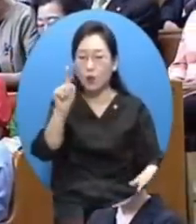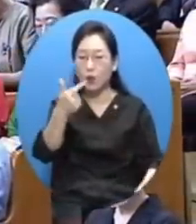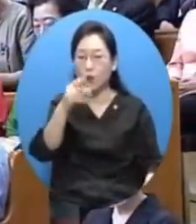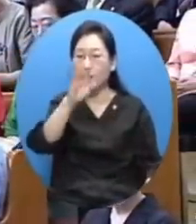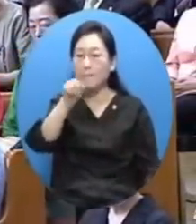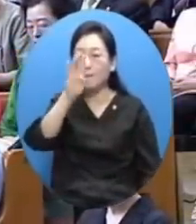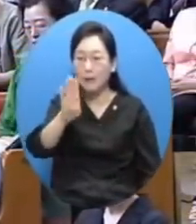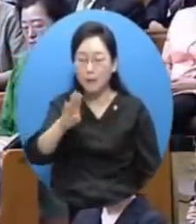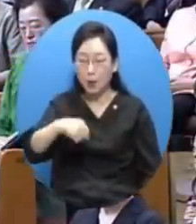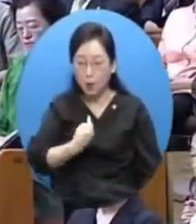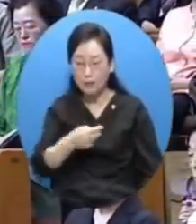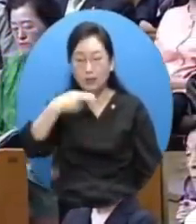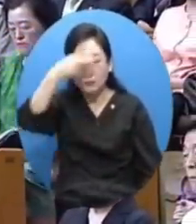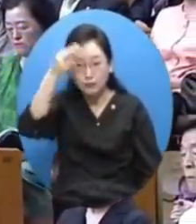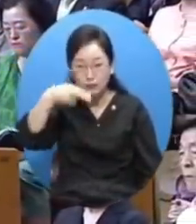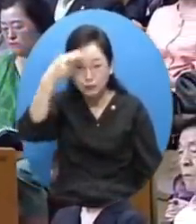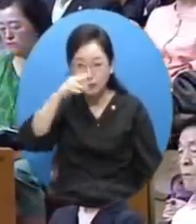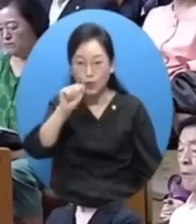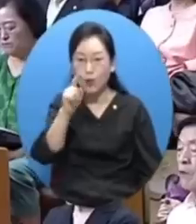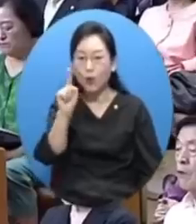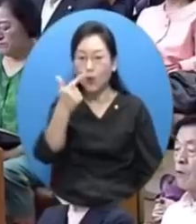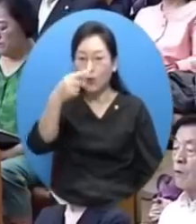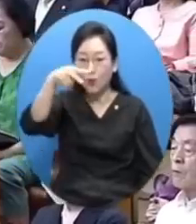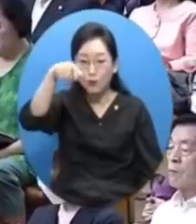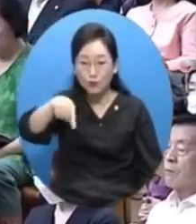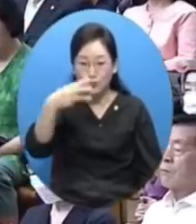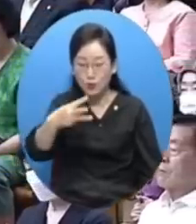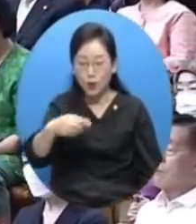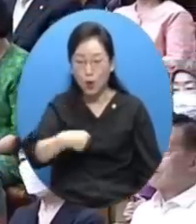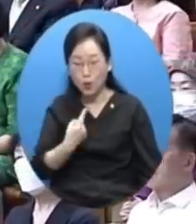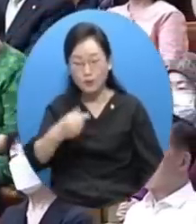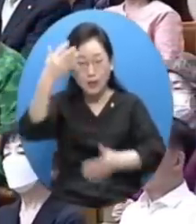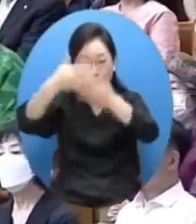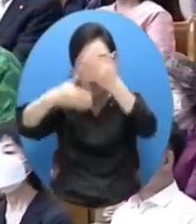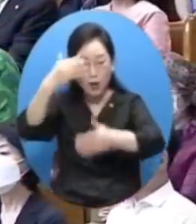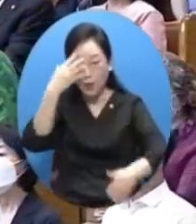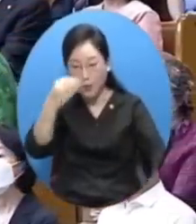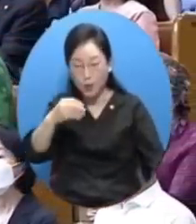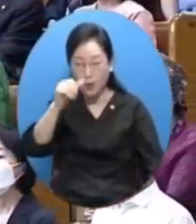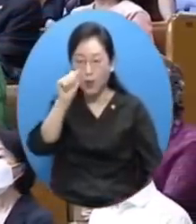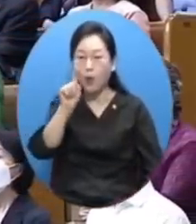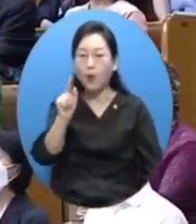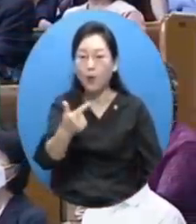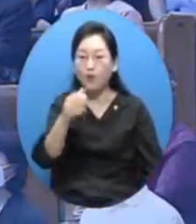또 혼술, 혼자 술 먹고 지내는 사람 혼술, 혼영, 혼자 영화 보고 혼자 그